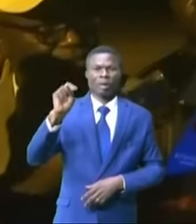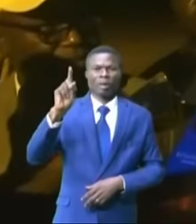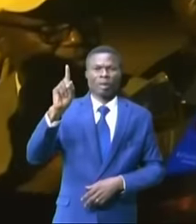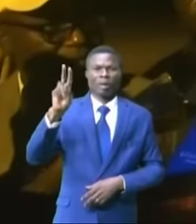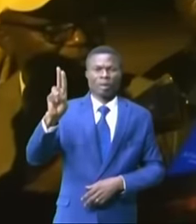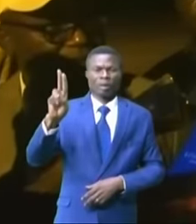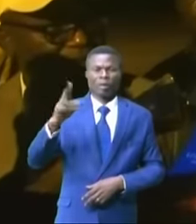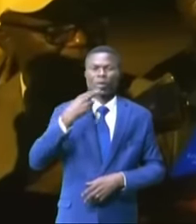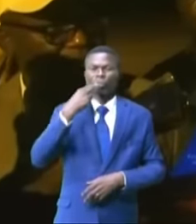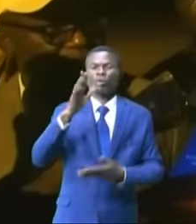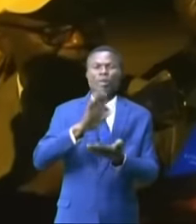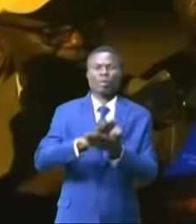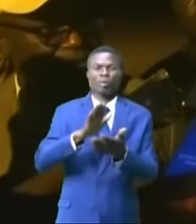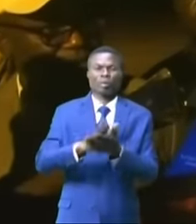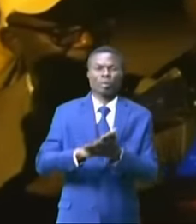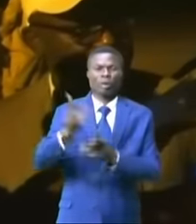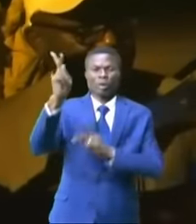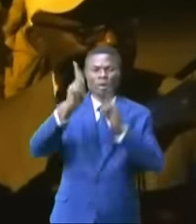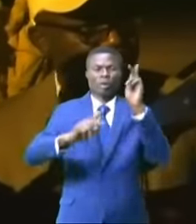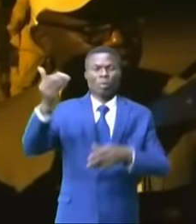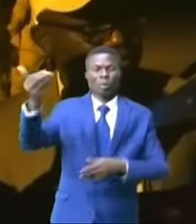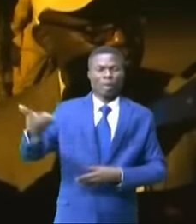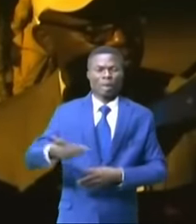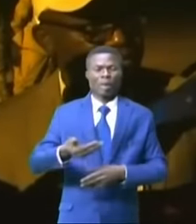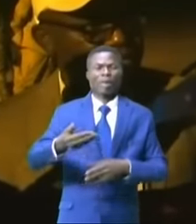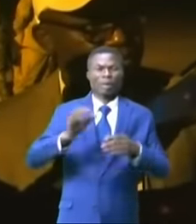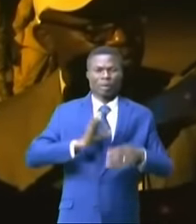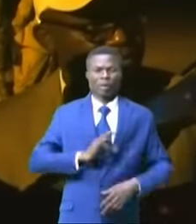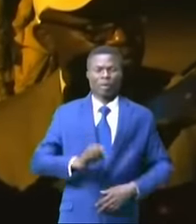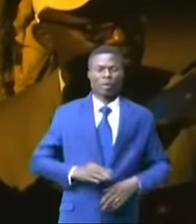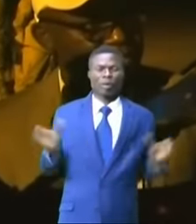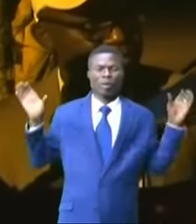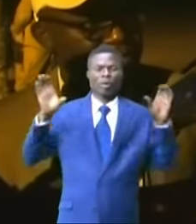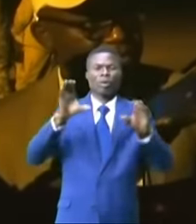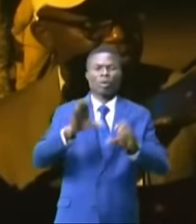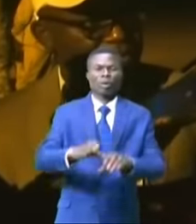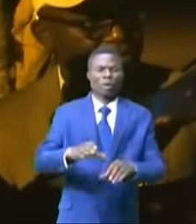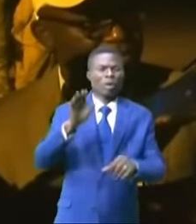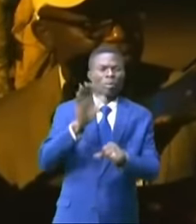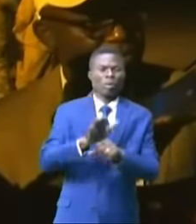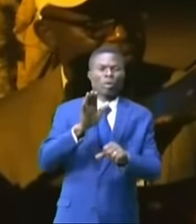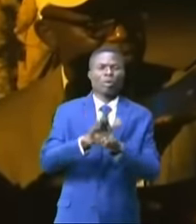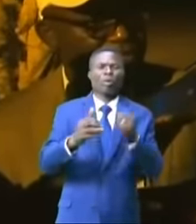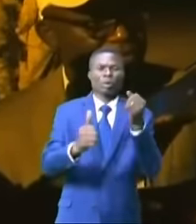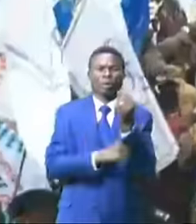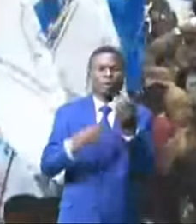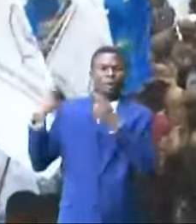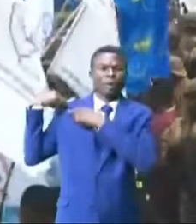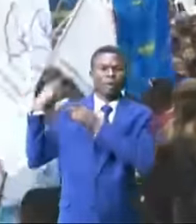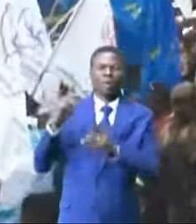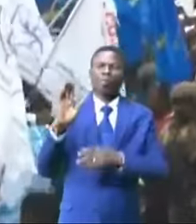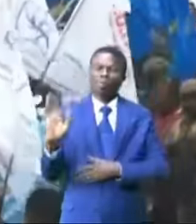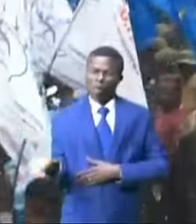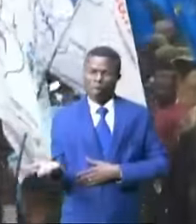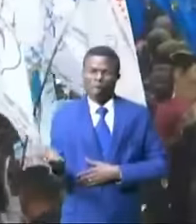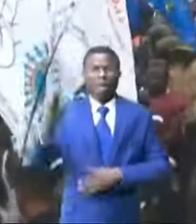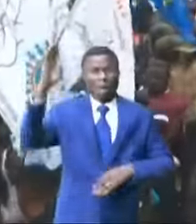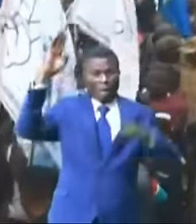au peuple du Maniema pour l'accueil nous réservé. Ils étaient rassemblés des centaines de milliers depuis le matin. Il a